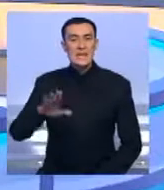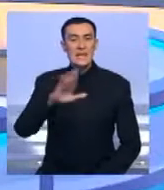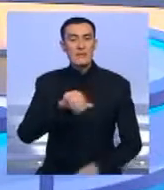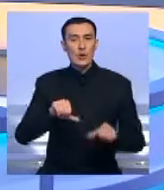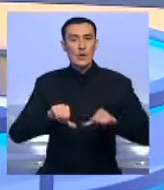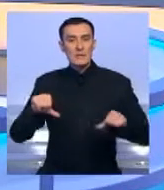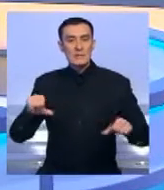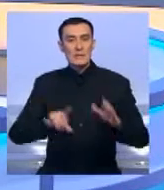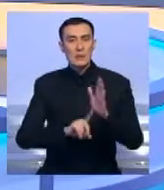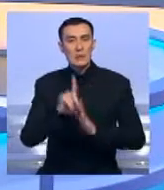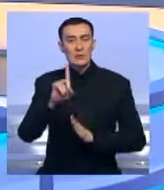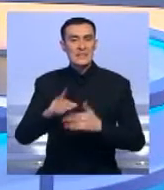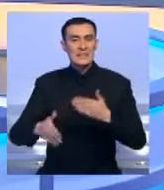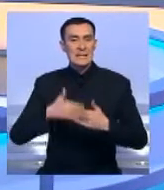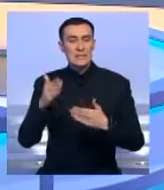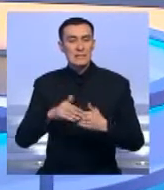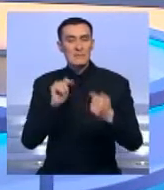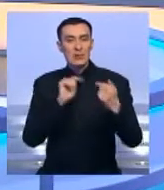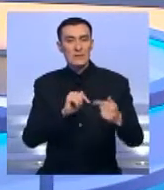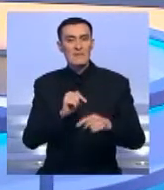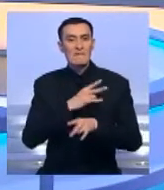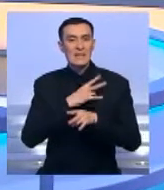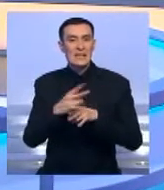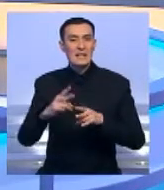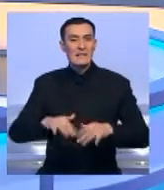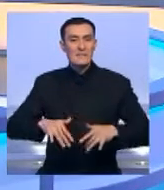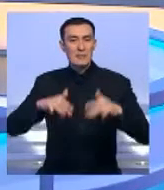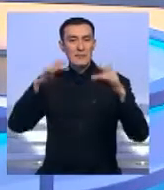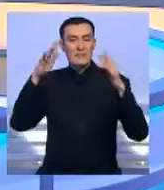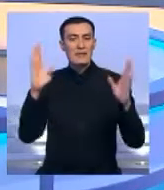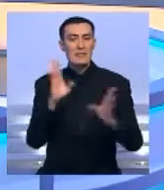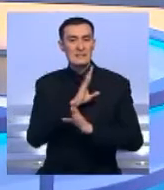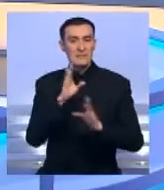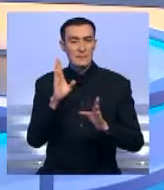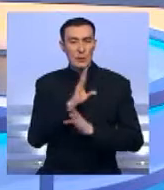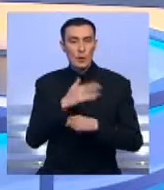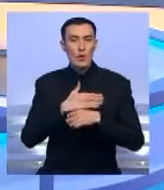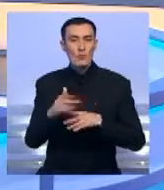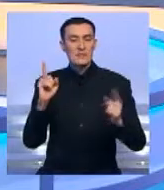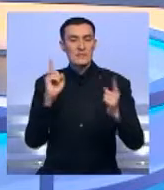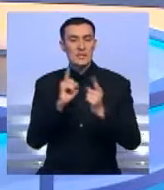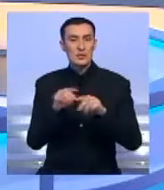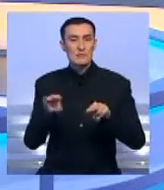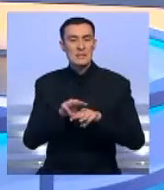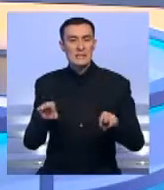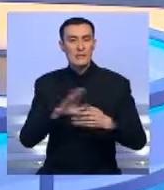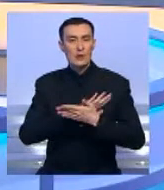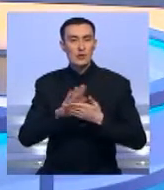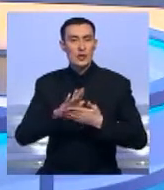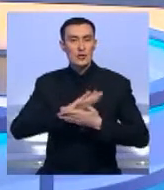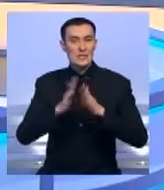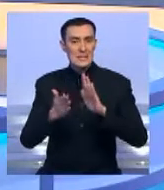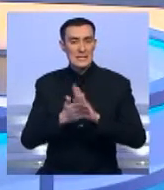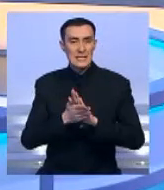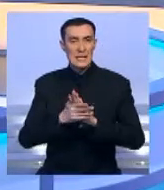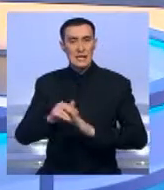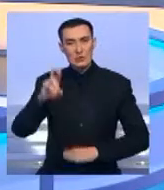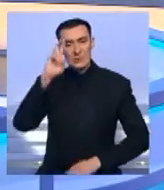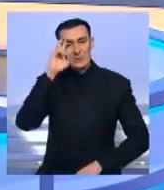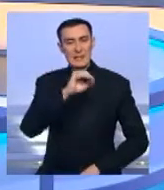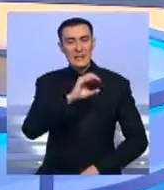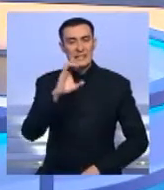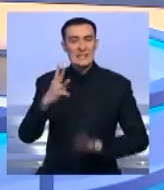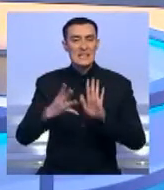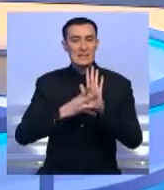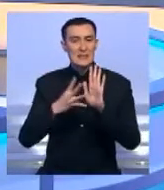Еврокомиссия переходит к санкциям в борьбе против вредных выбросов в атмосферу. В Брюсселе после встречи министров окружающей среды стран Евросоюза